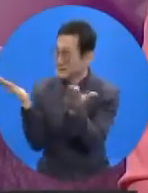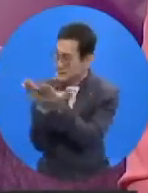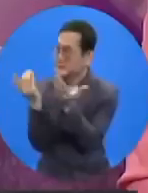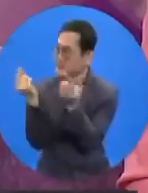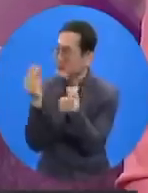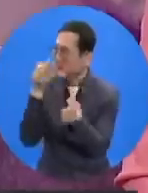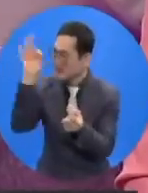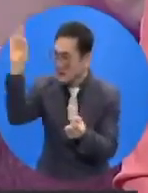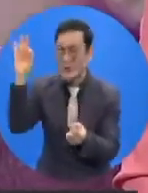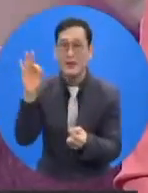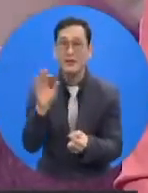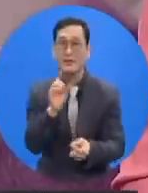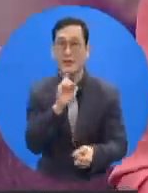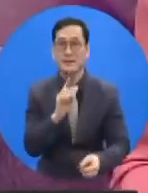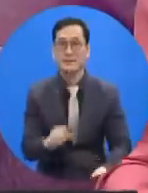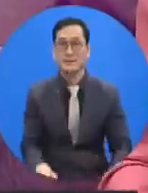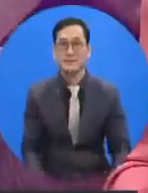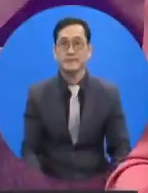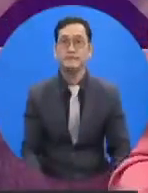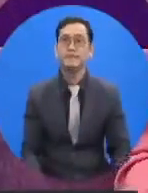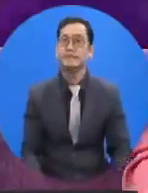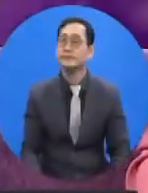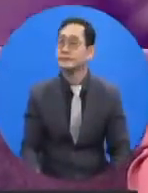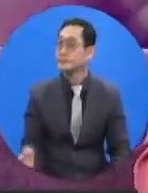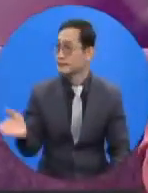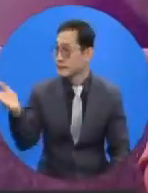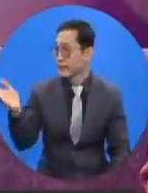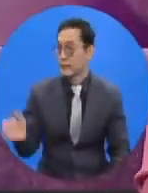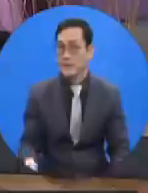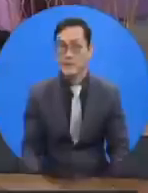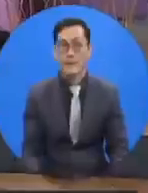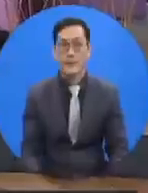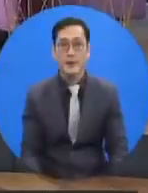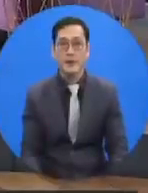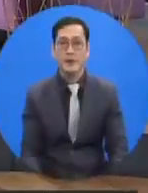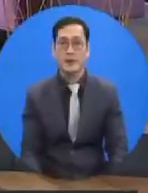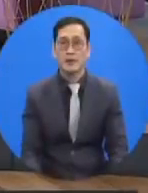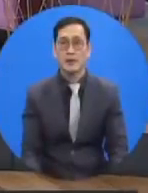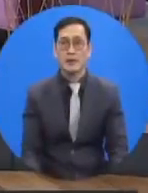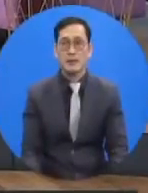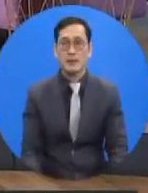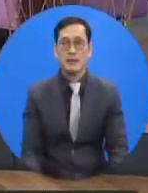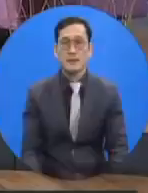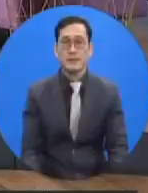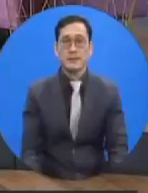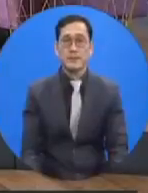일단 여기 듣고 이경 대변인께 다시 바꿔드릴게요. 제가 좀 말씀드릴까요? 아,